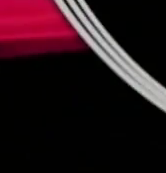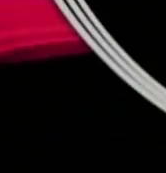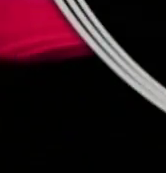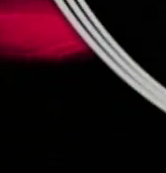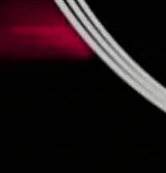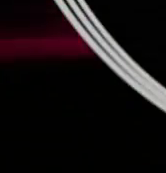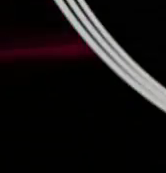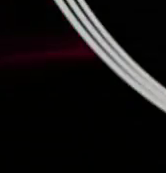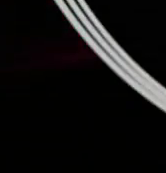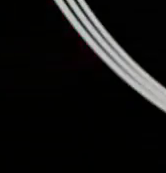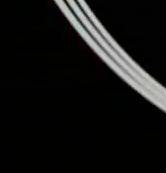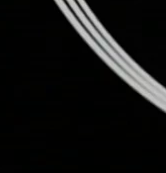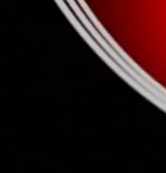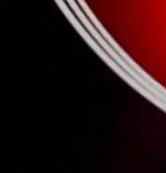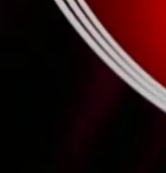काठमाडौँ।